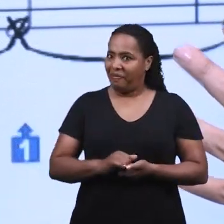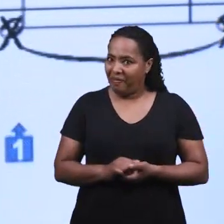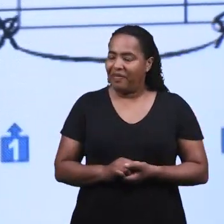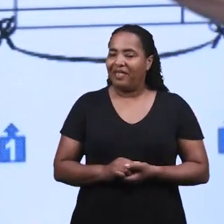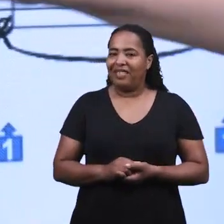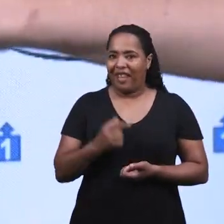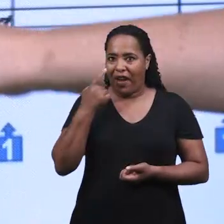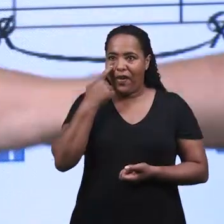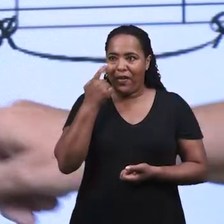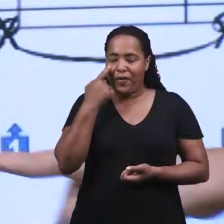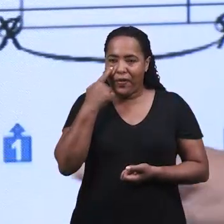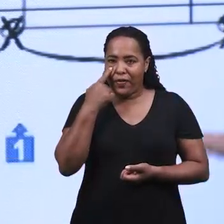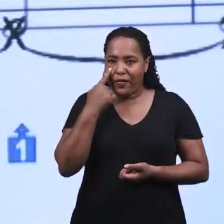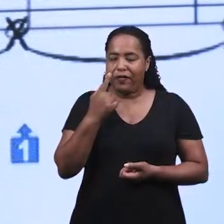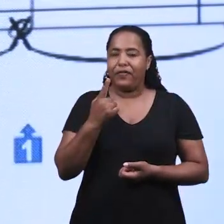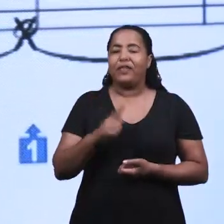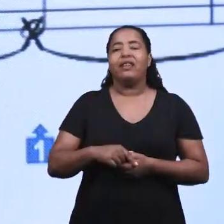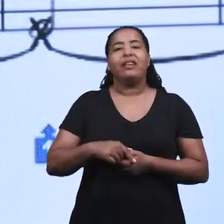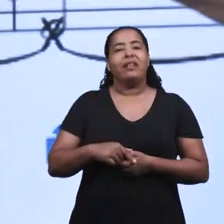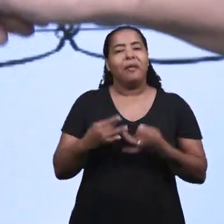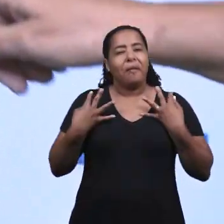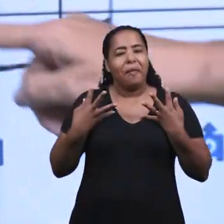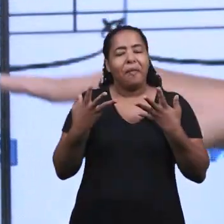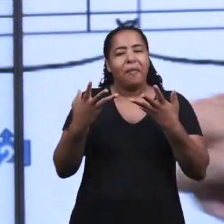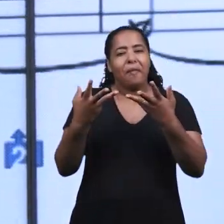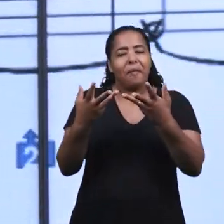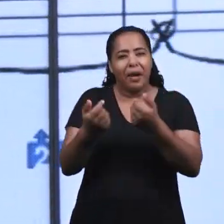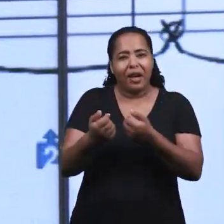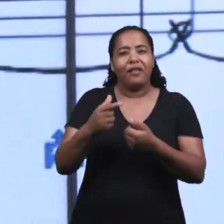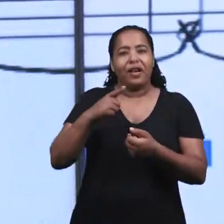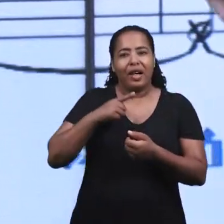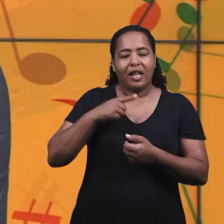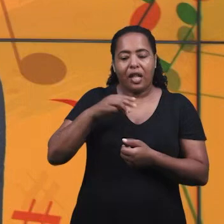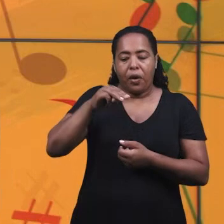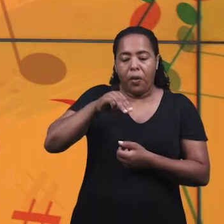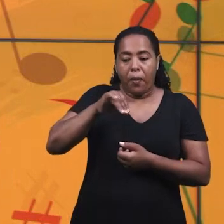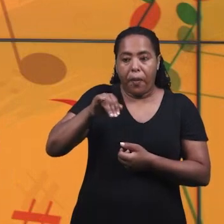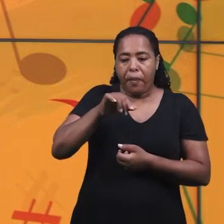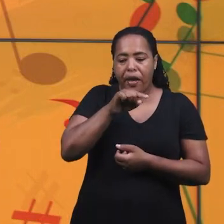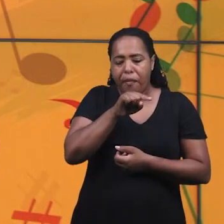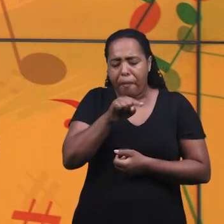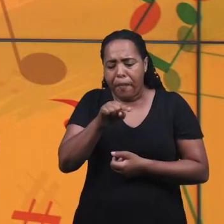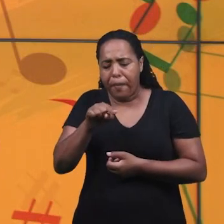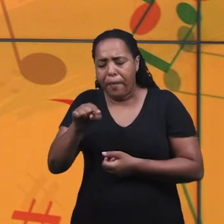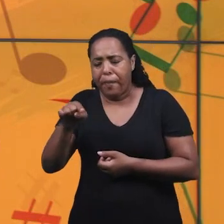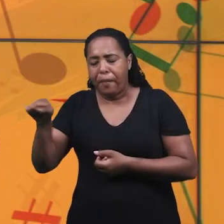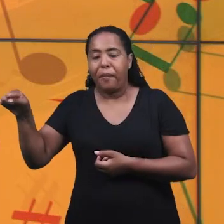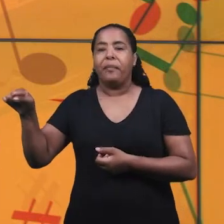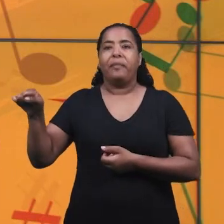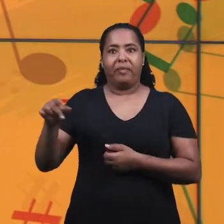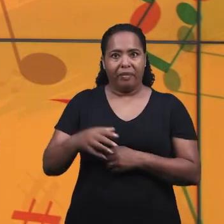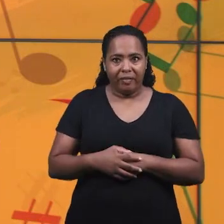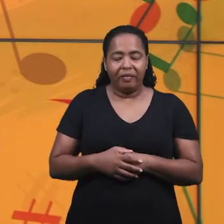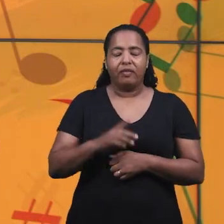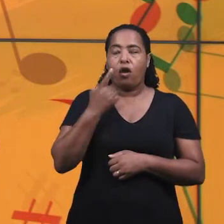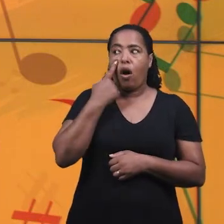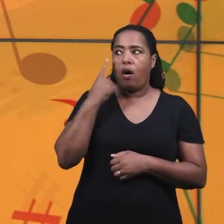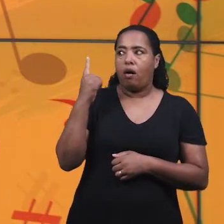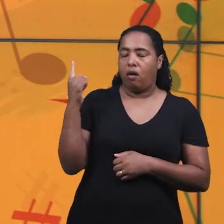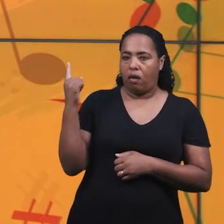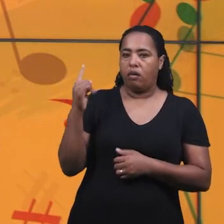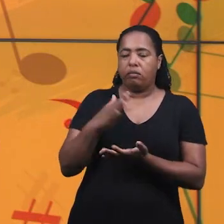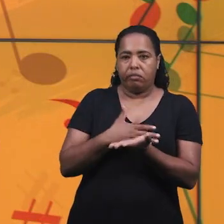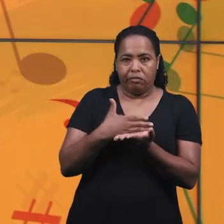mi. Vous allez voir quelle mélodie merveilleuse dans ces compas. Donc maintenant, nous